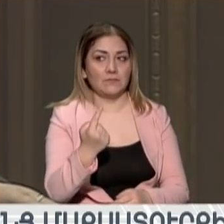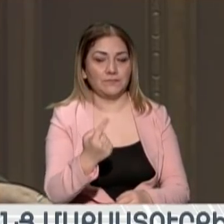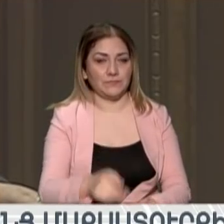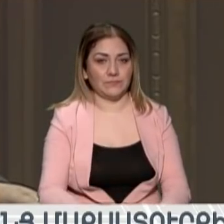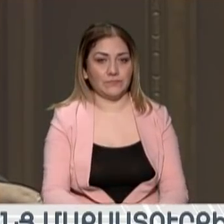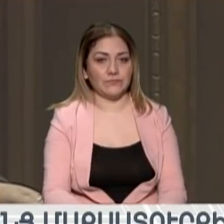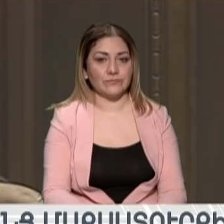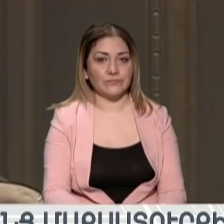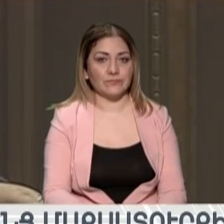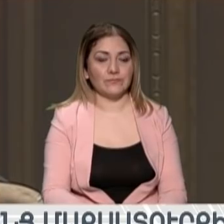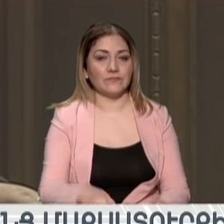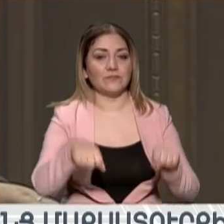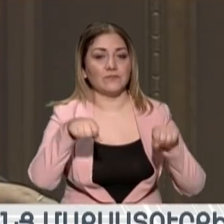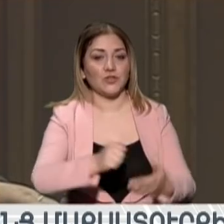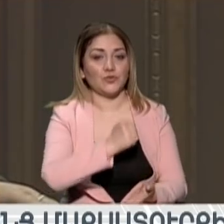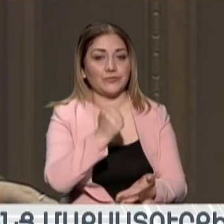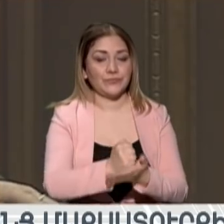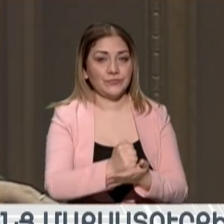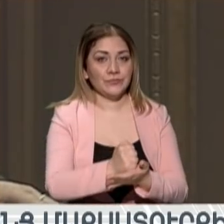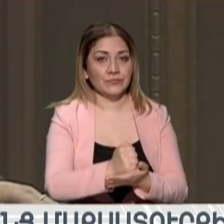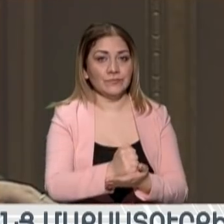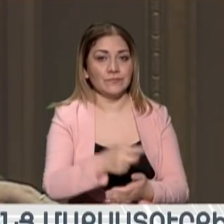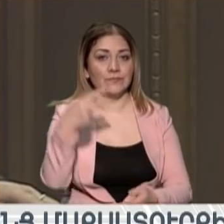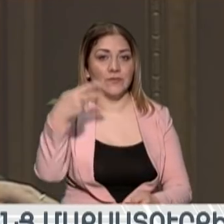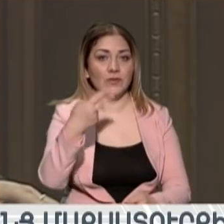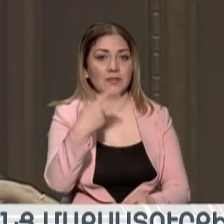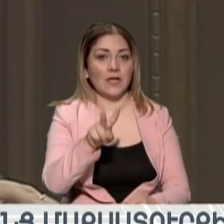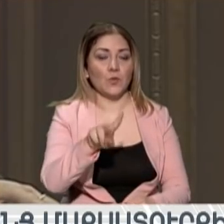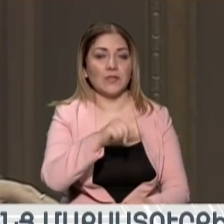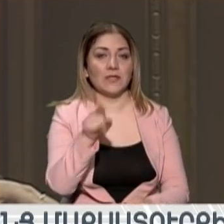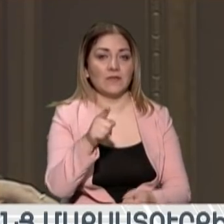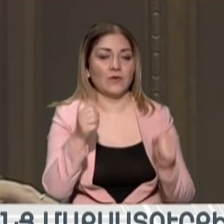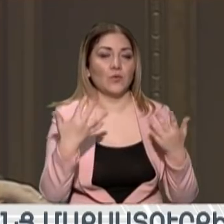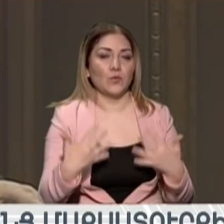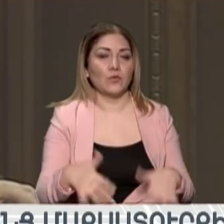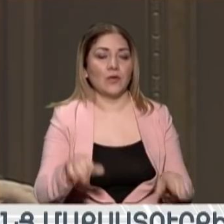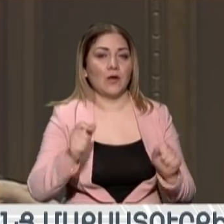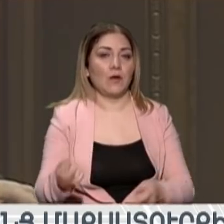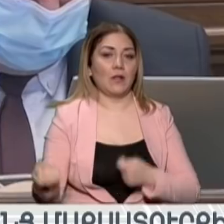այդ քվոտաները կհաստատվեն եւ 2022